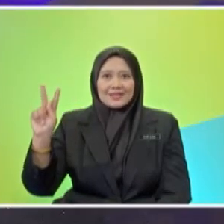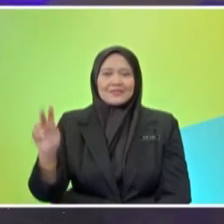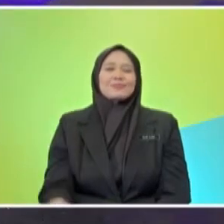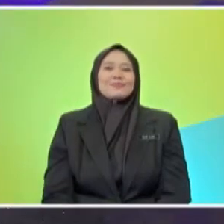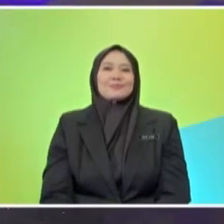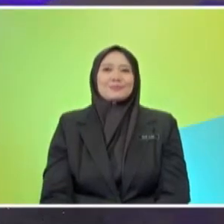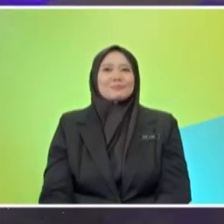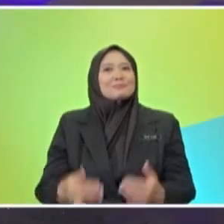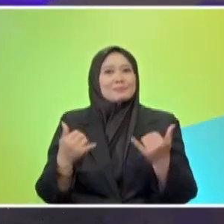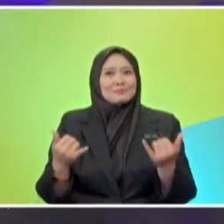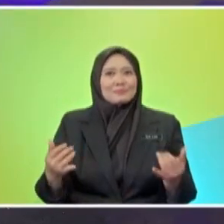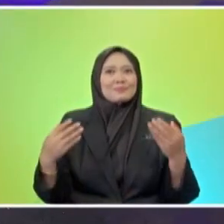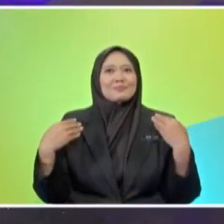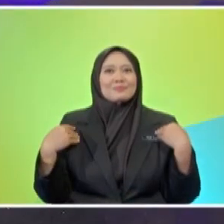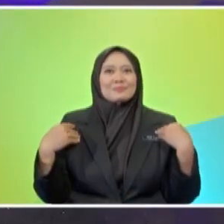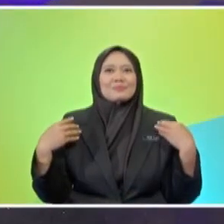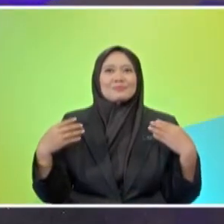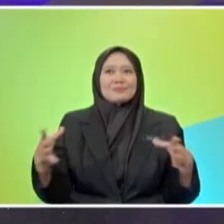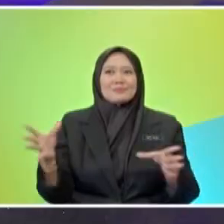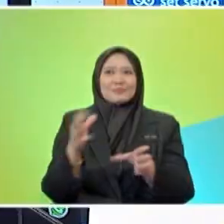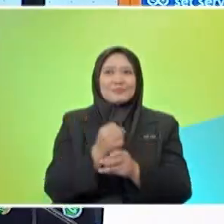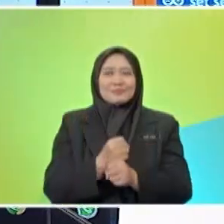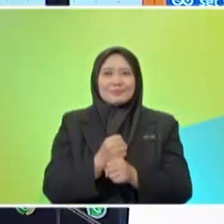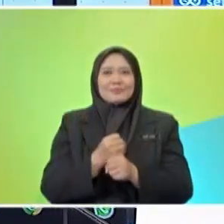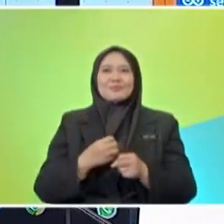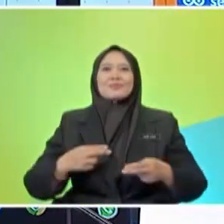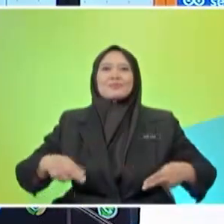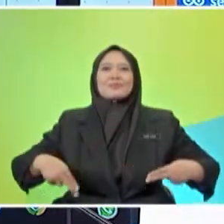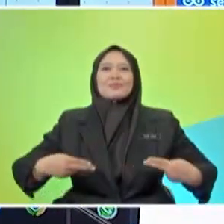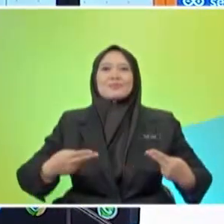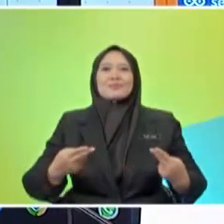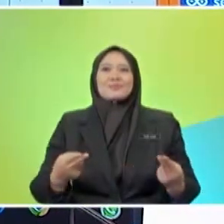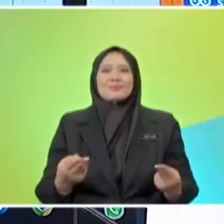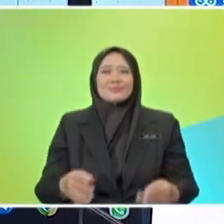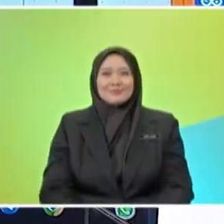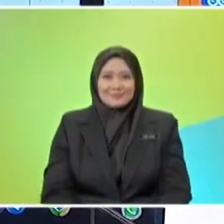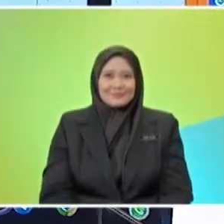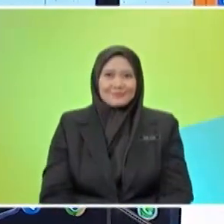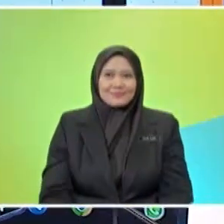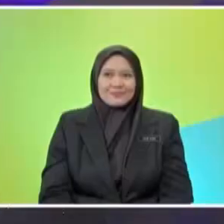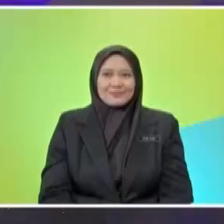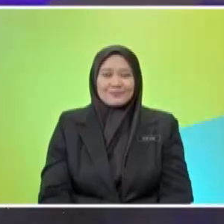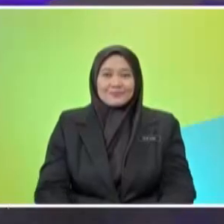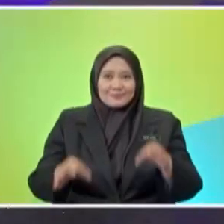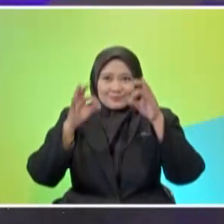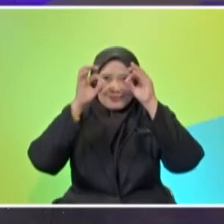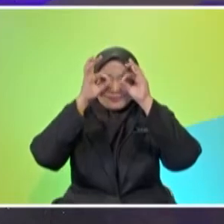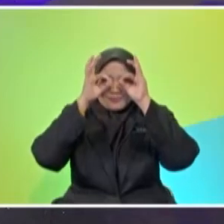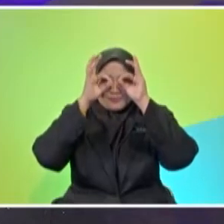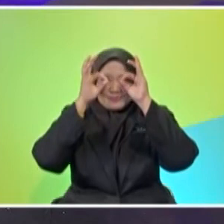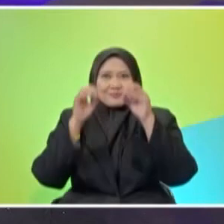bergerak. Jaga-jaga ya. Burung hantu Okey, ni. terima kasih, cikgu. Jangan sampai satu dia datang ganjaran. malam-malam. Burungnya lari, hantu yang